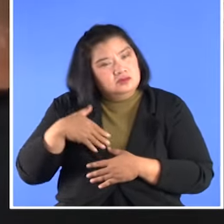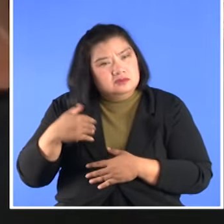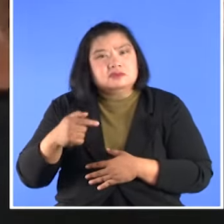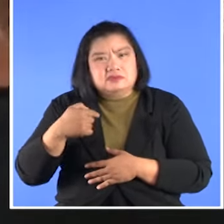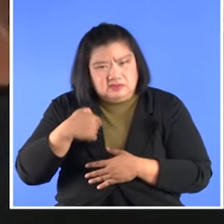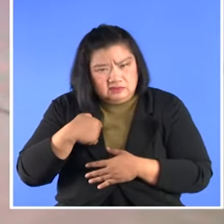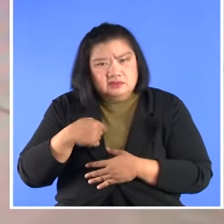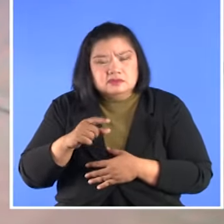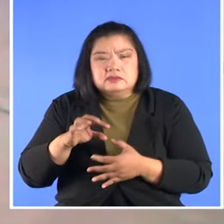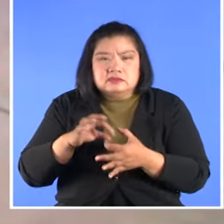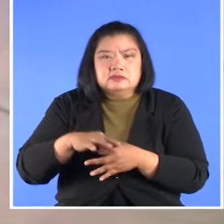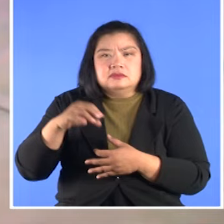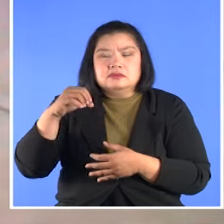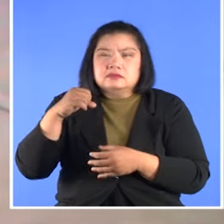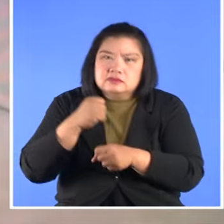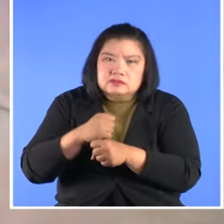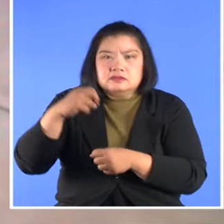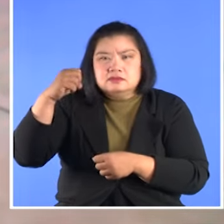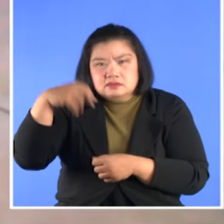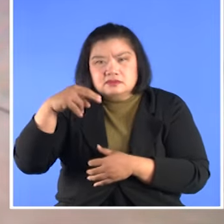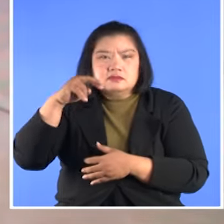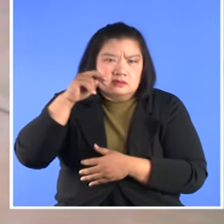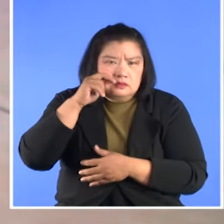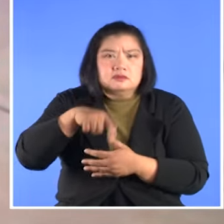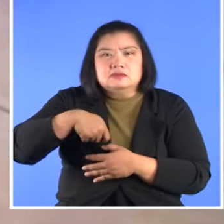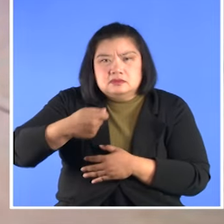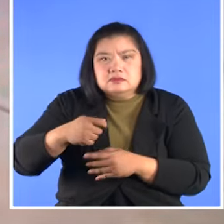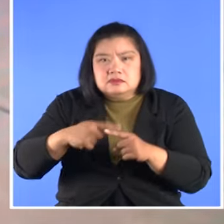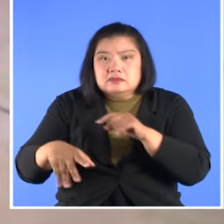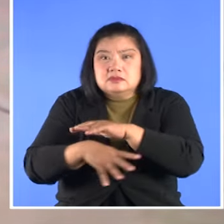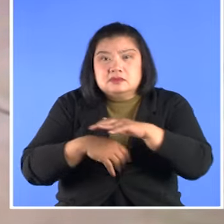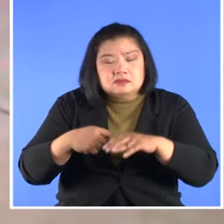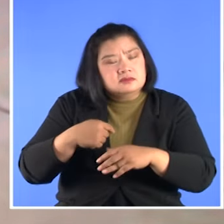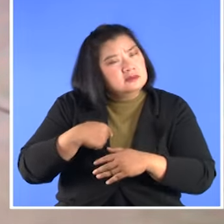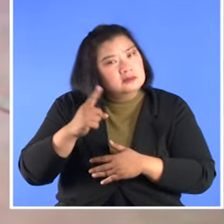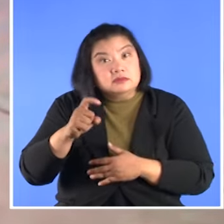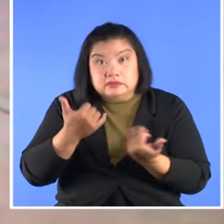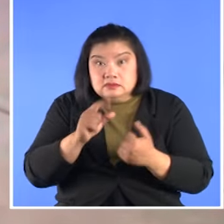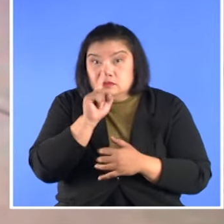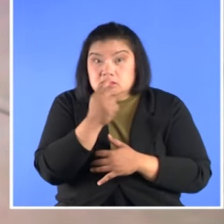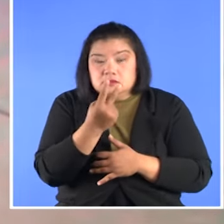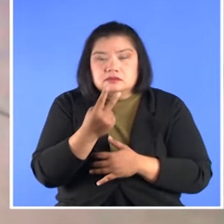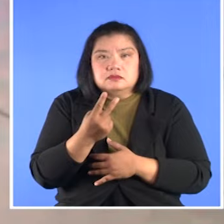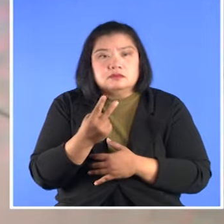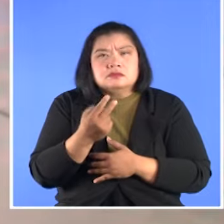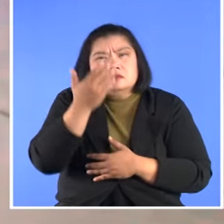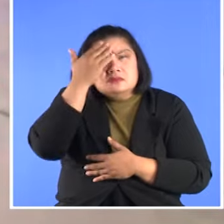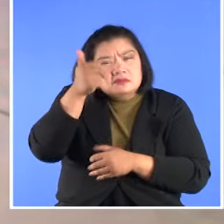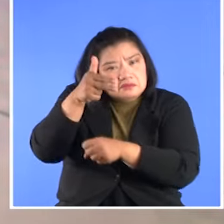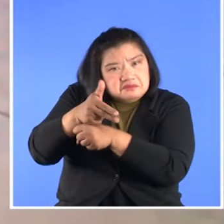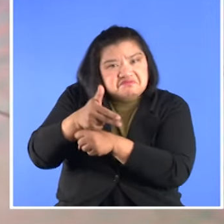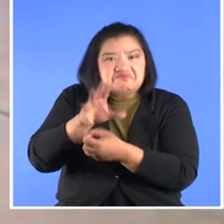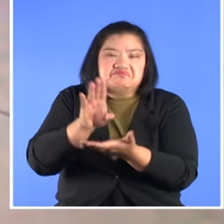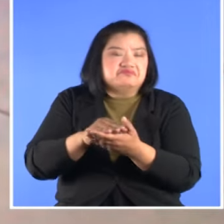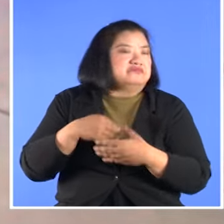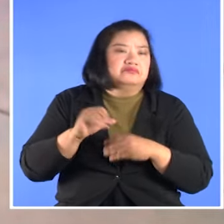เนี่ยแล้วมาขโมยครั้งนี้เป็นครั้งที่ 2แล้วเหิมเกริมมากเลยกล้องวงจรปิดนี่ไม่สนใจเลยนี่เงยหน้าสู้ด้วย